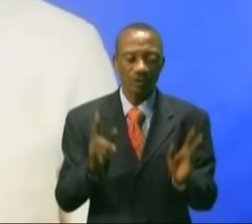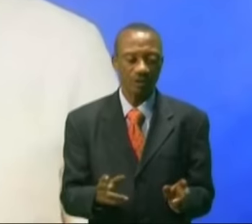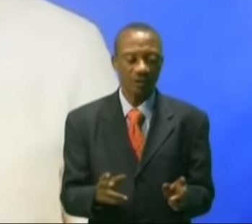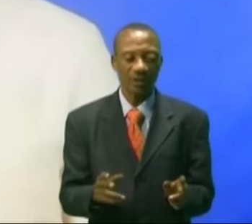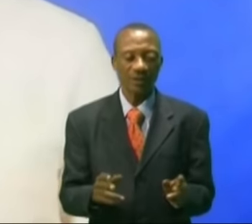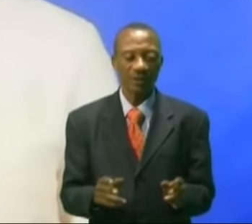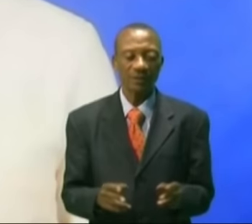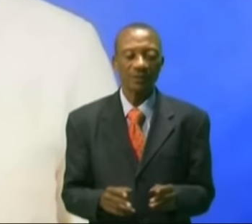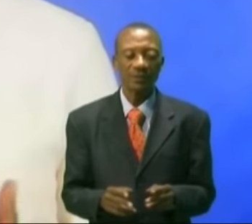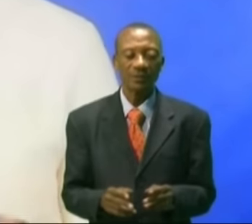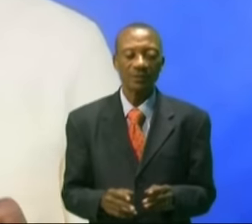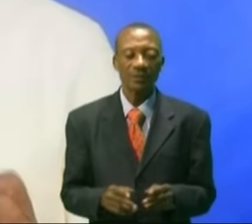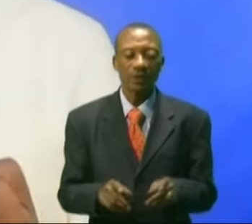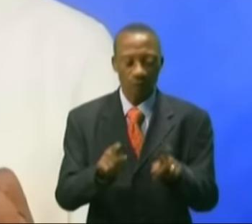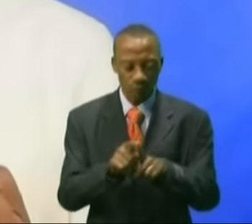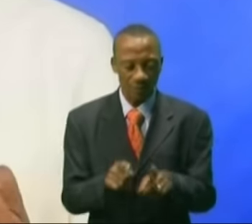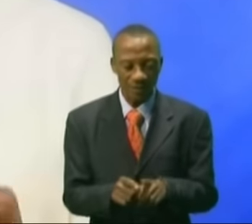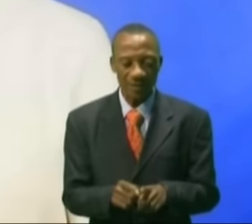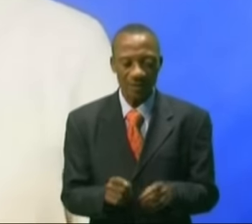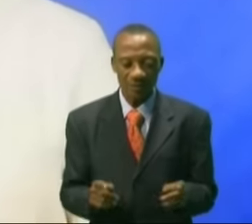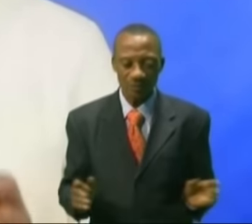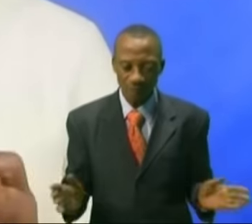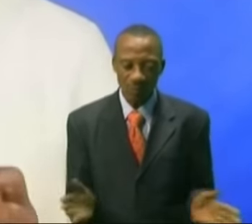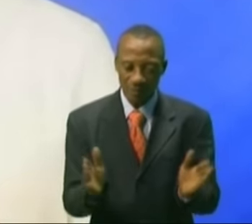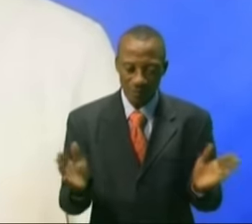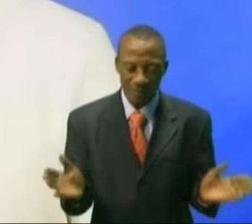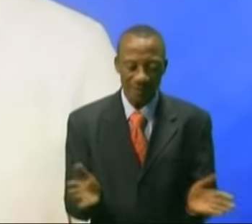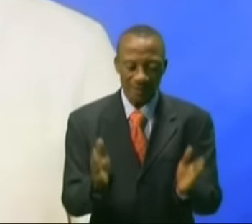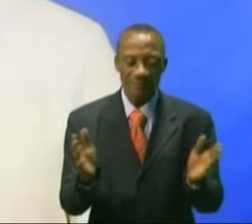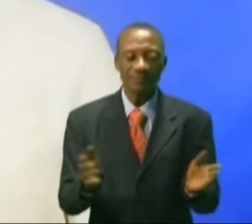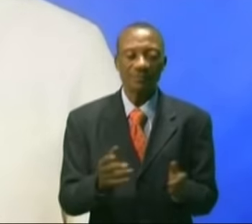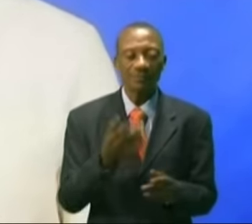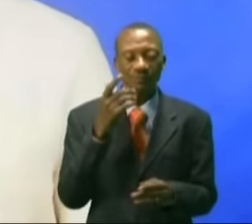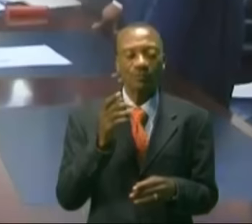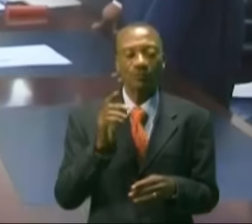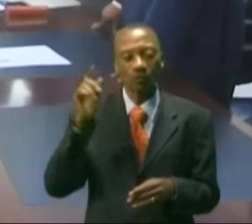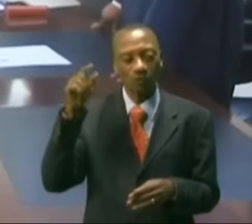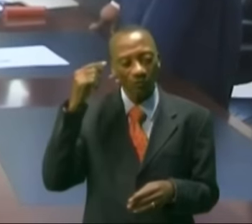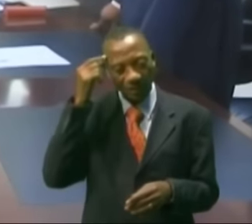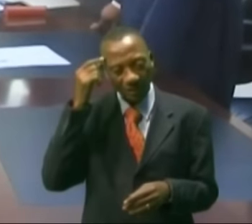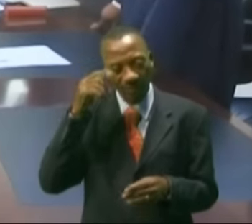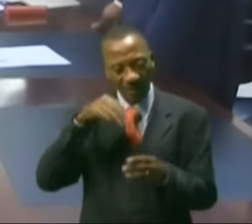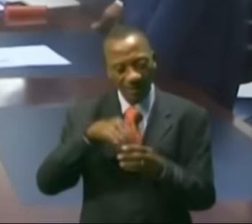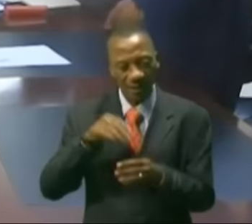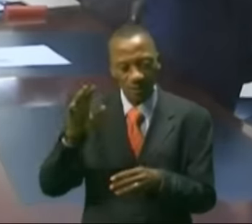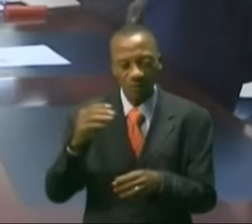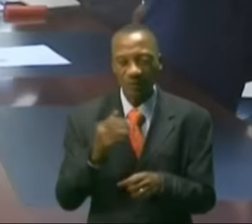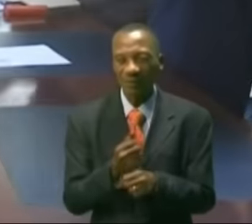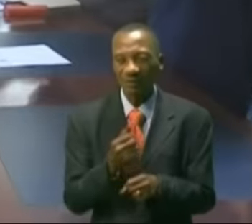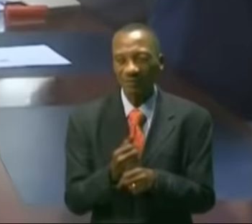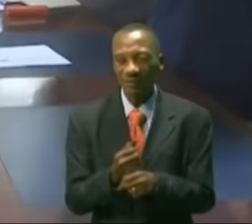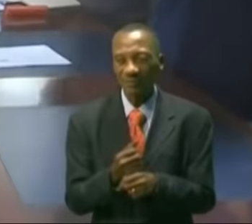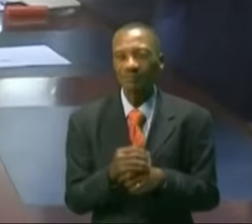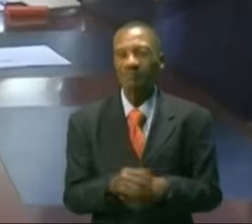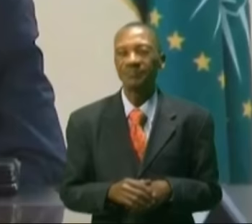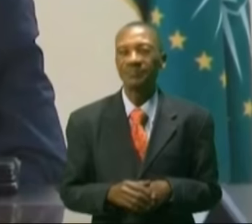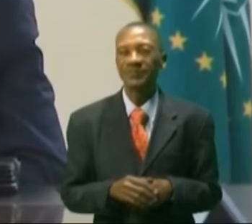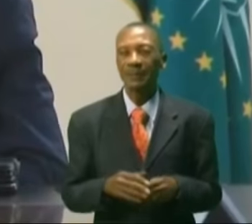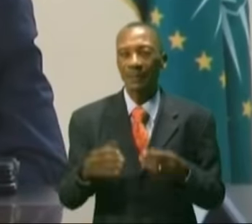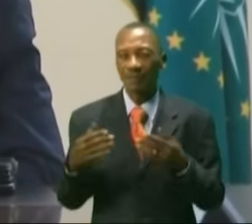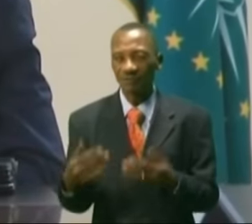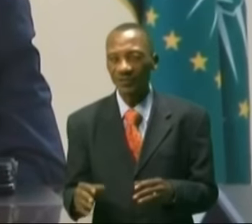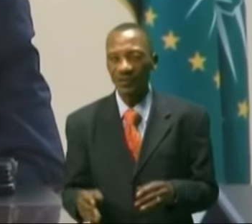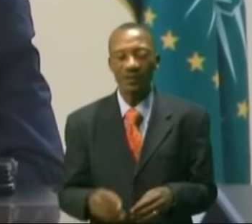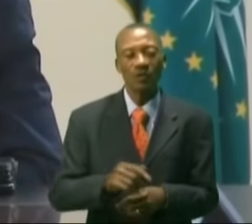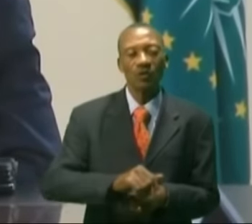parce qu'il doit se sentir porté pour que nous ayons tous des résultats. Ça n'est suivi d'autres confessions religieuses. Cette